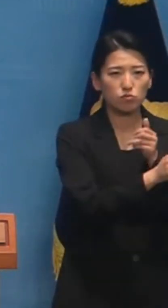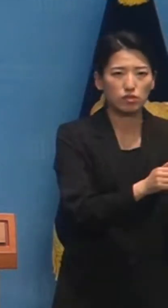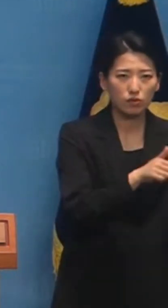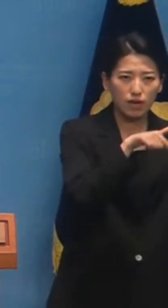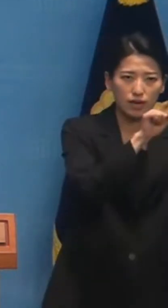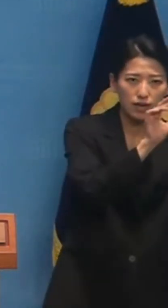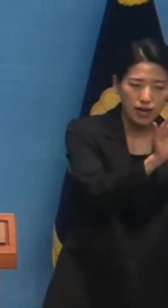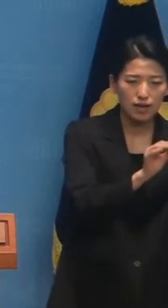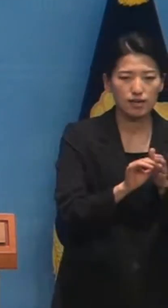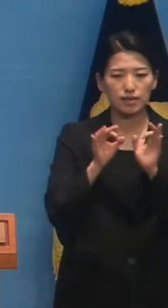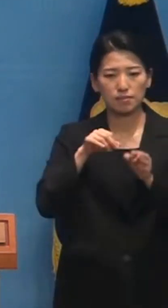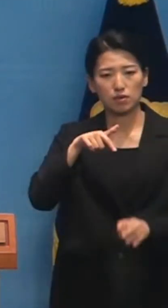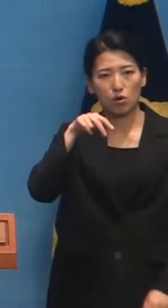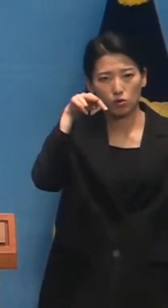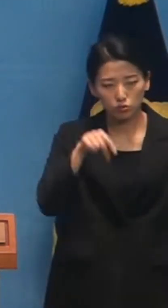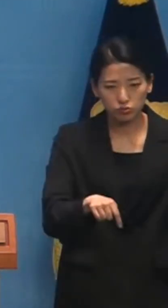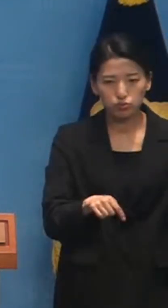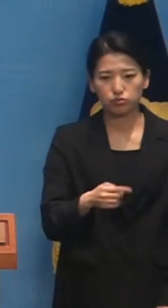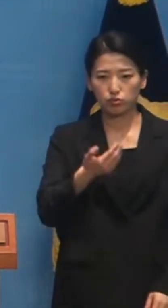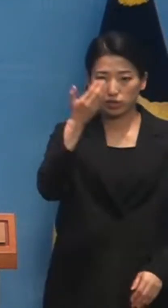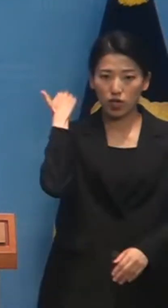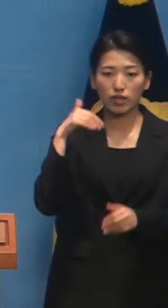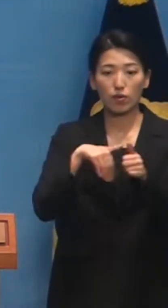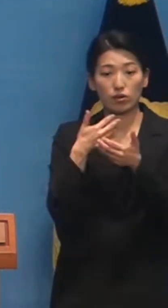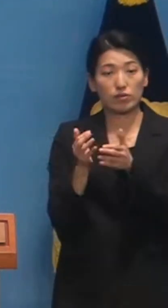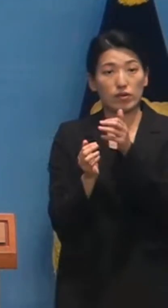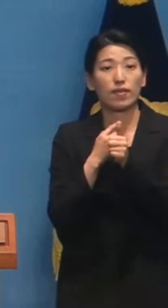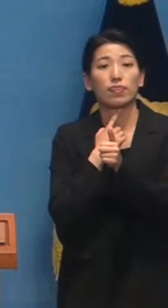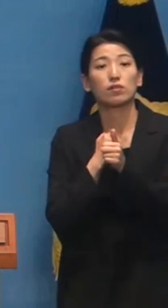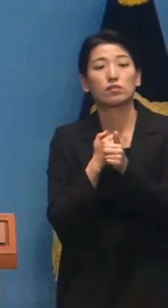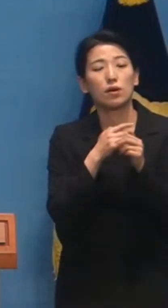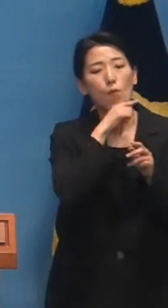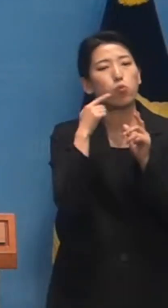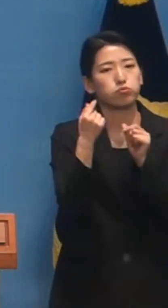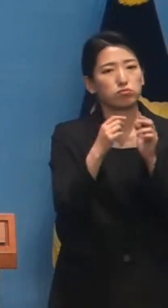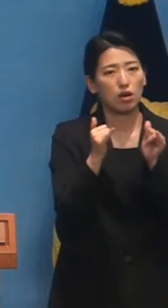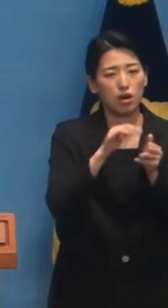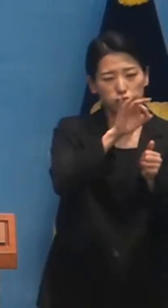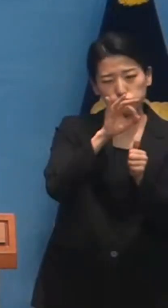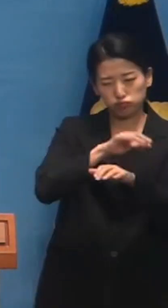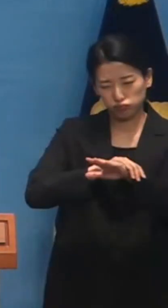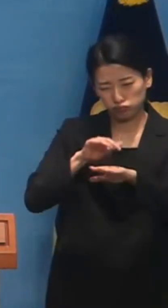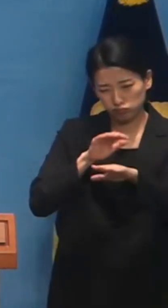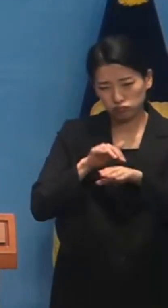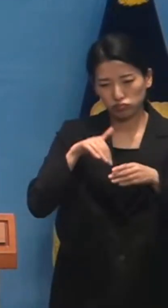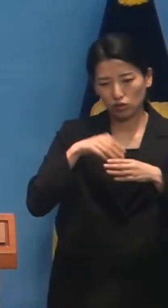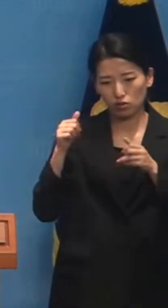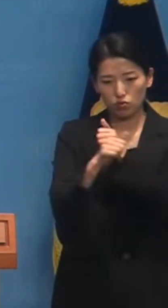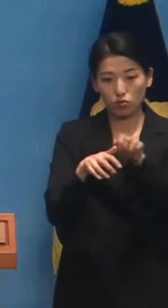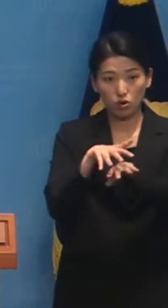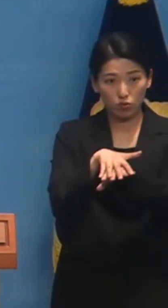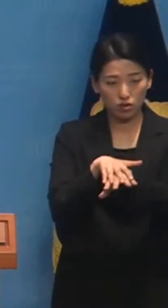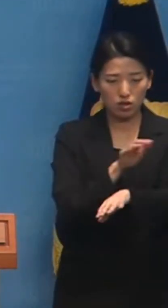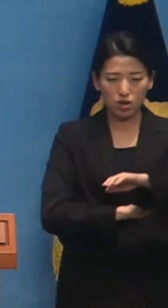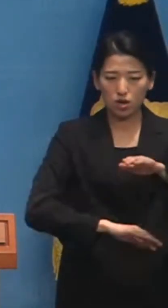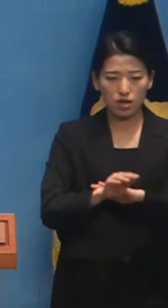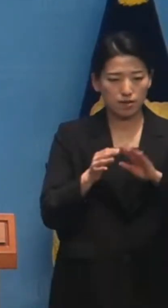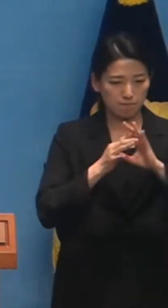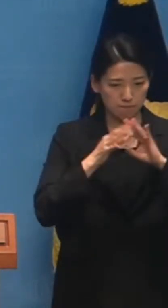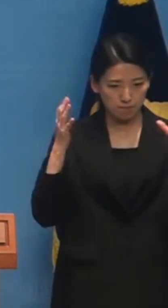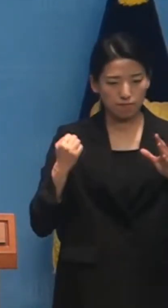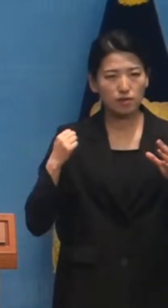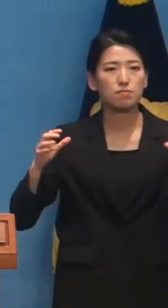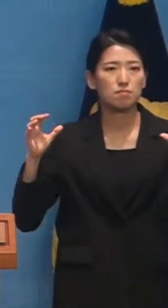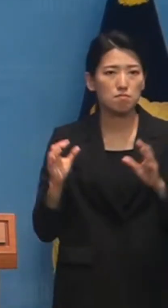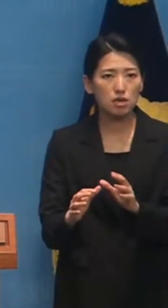김경수 경남지사 등의 참여가 대표적입니다. 심지어 국민의힘의 홍준표 전 경선 후보의